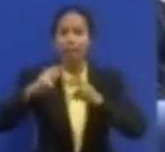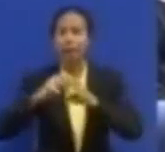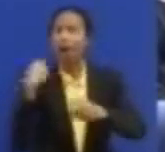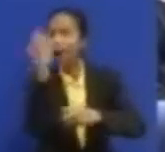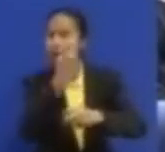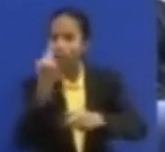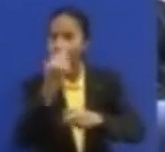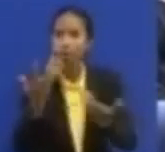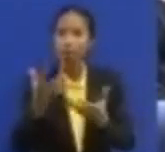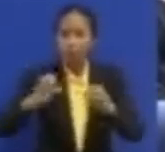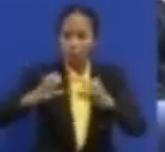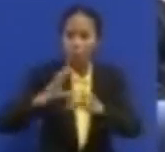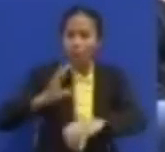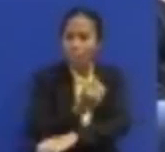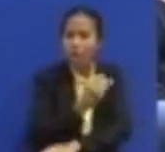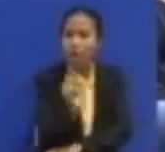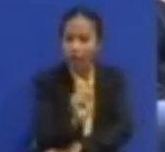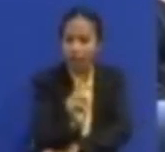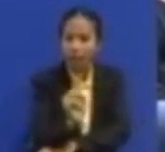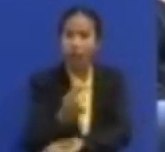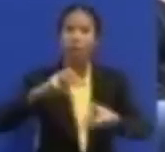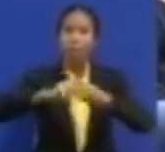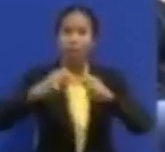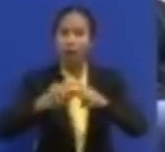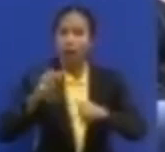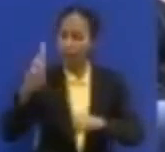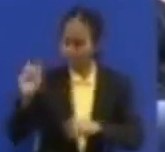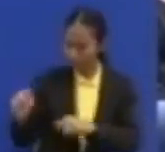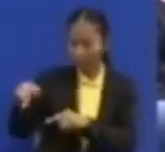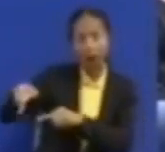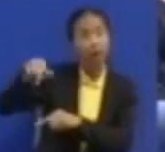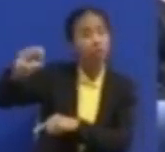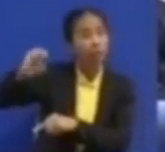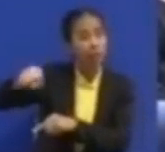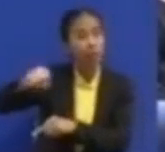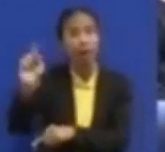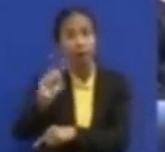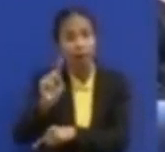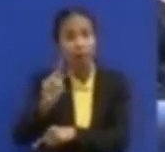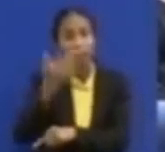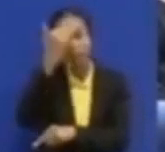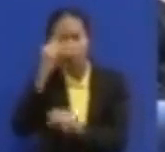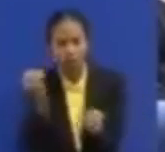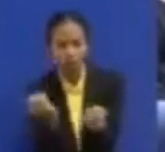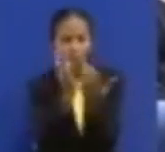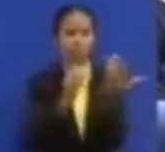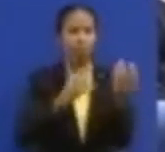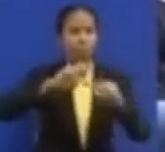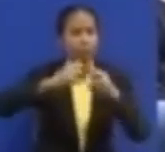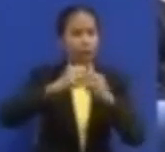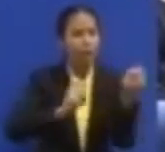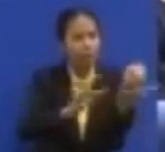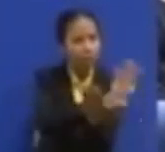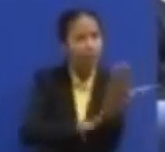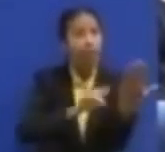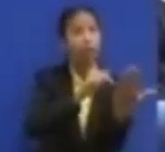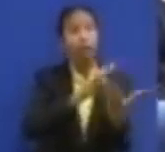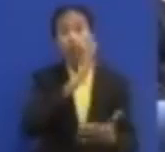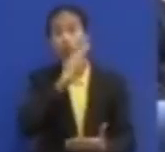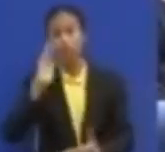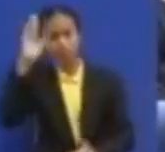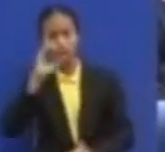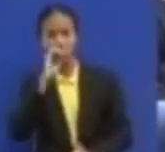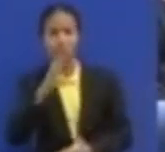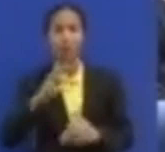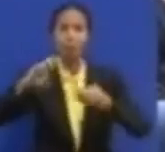พรรคใดหรือเป็นปัญหาของสภาแล้วเอามาเป็นปัญหาของประเทศถ้าอภิปรายแล้วบอกว่ามันเป็นปัญหาของส